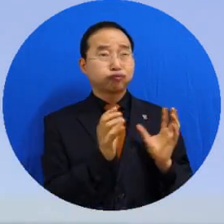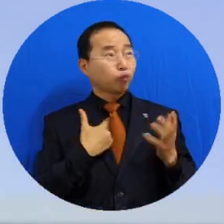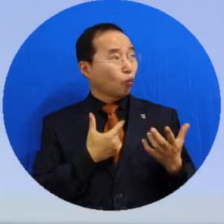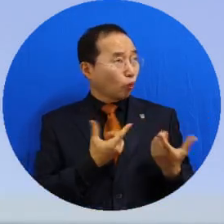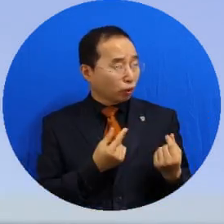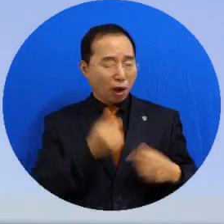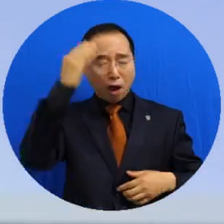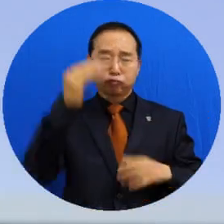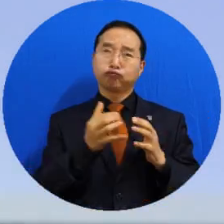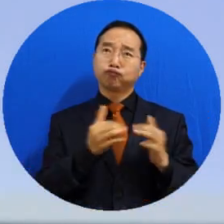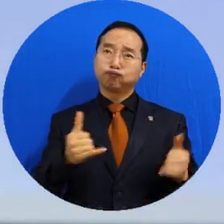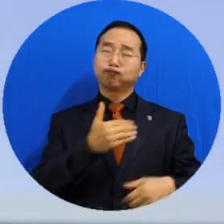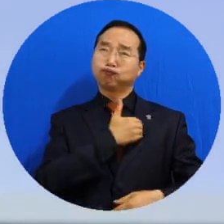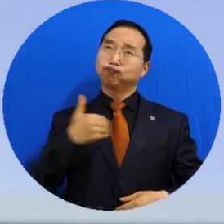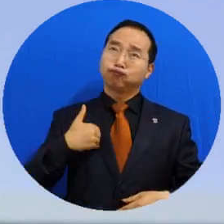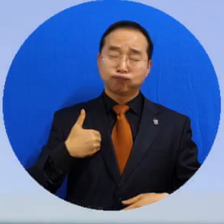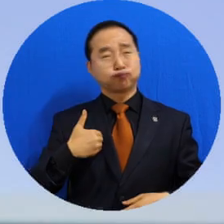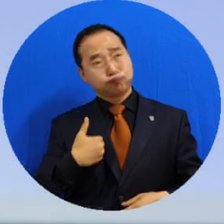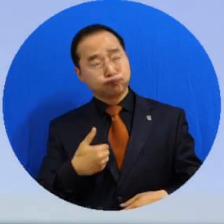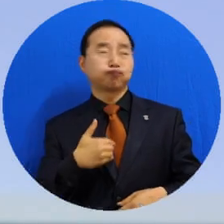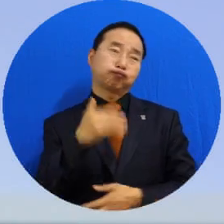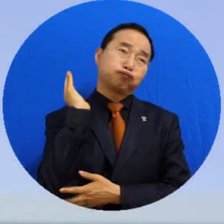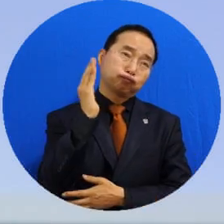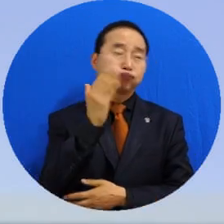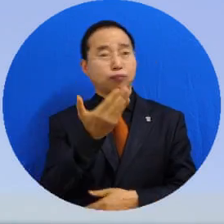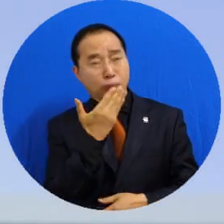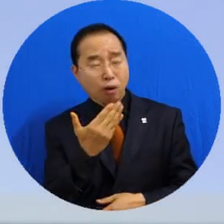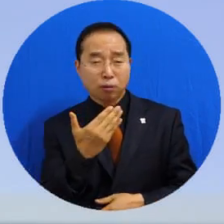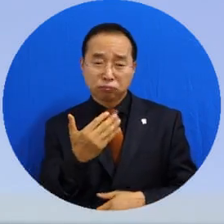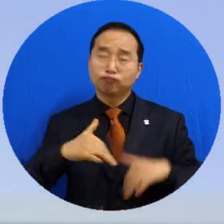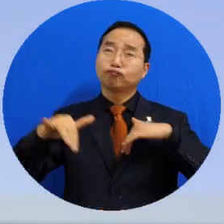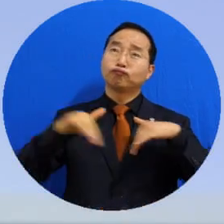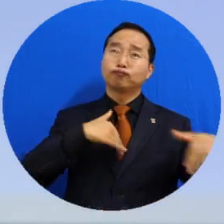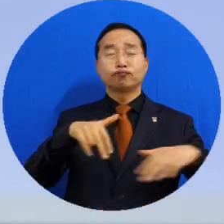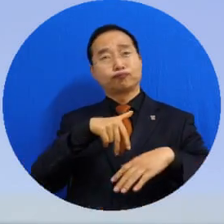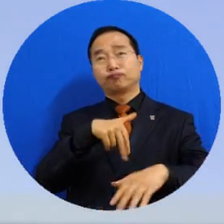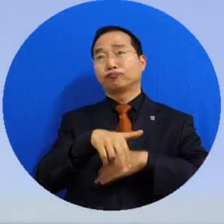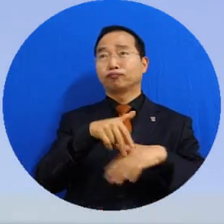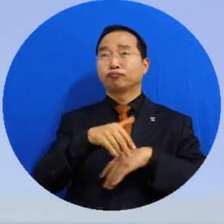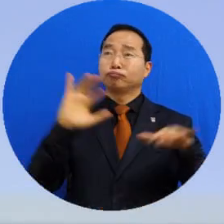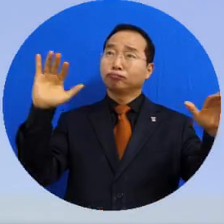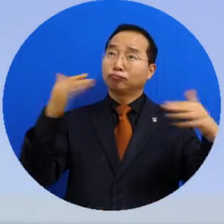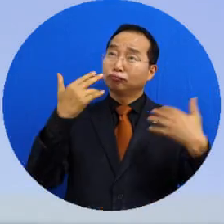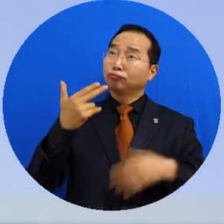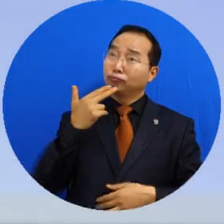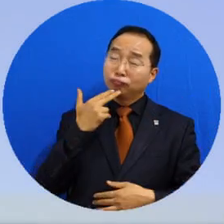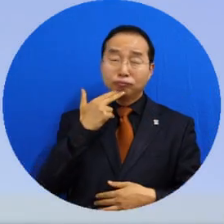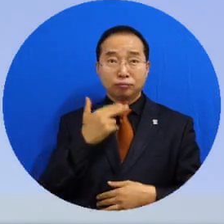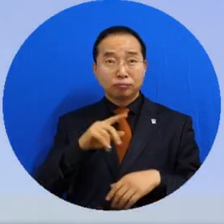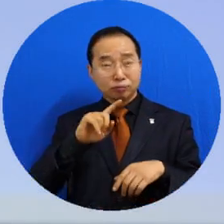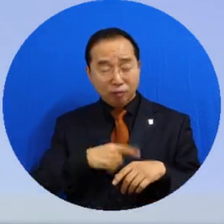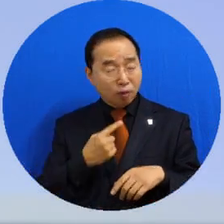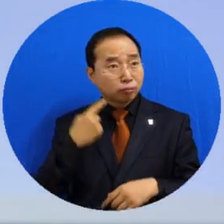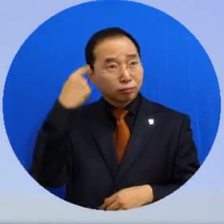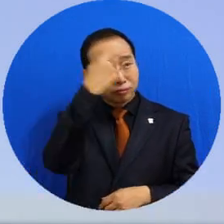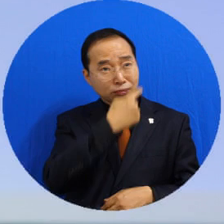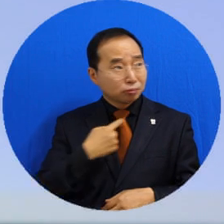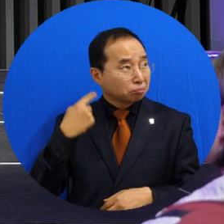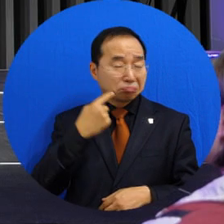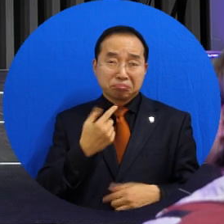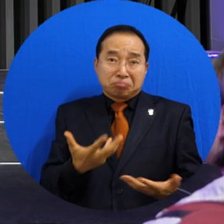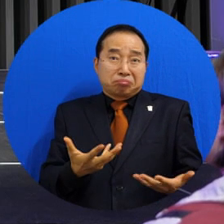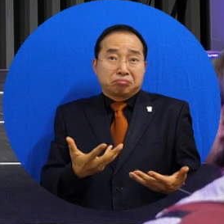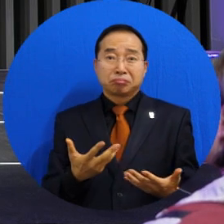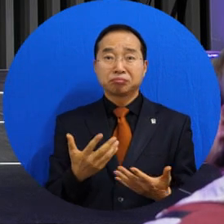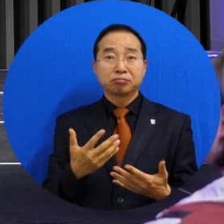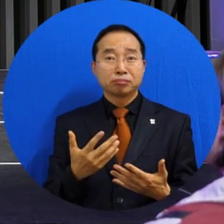나는 한국인으로서 내가 떳떳하게 발언할 수 있고, 내가 길거리를 걸어가는데 내 생김새나 혹은 내 피부색이